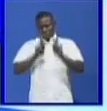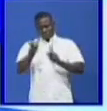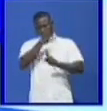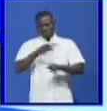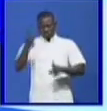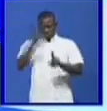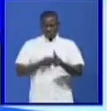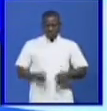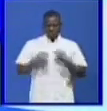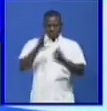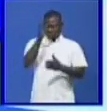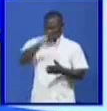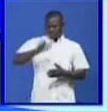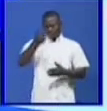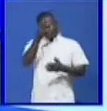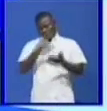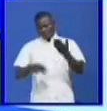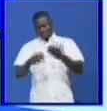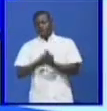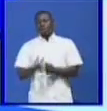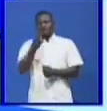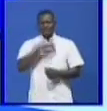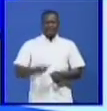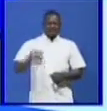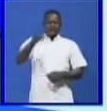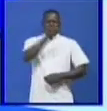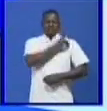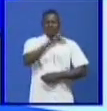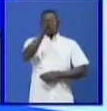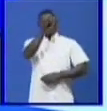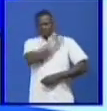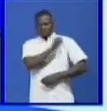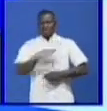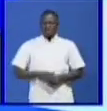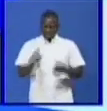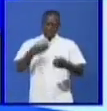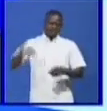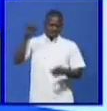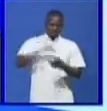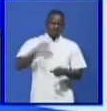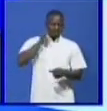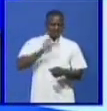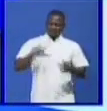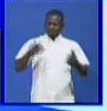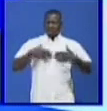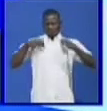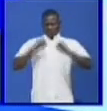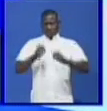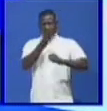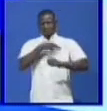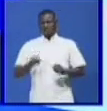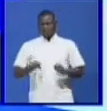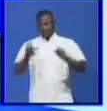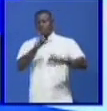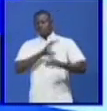du ciel. Delphine Sangaré fait partie de ces femmes qui, à force de courage et d'abnégation, est parvenue au